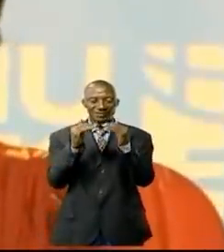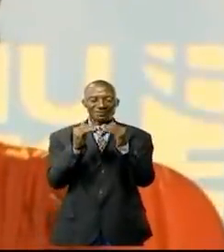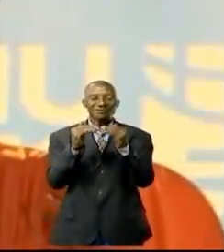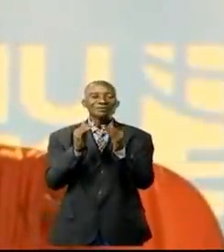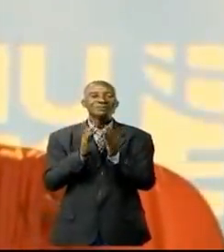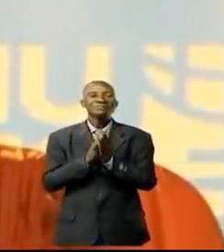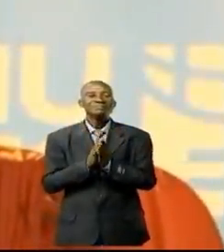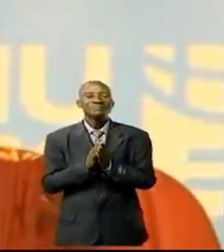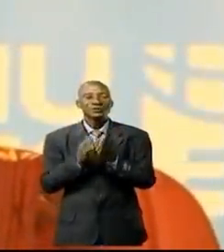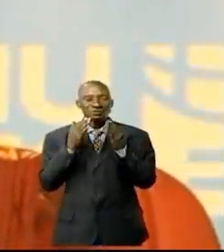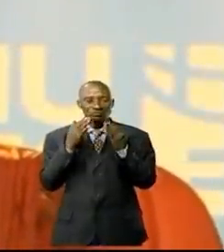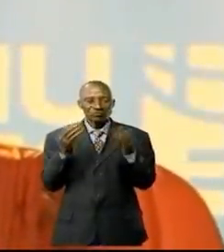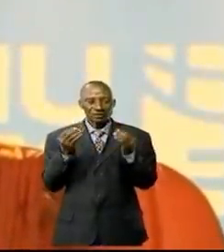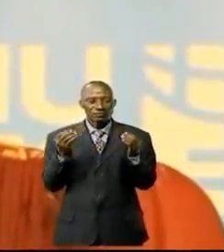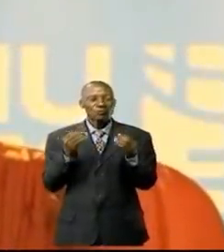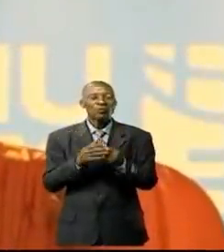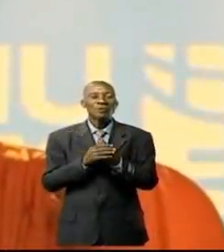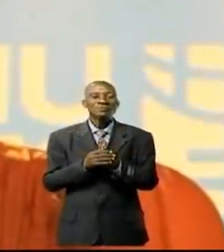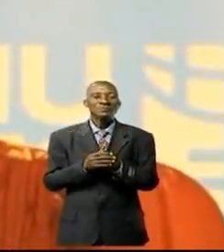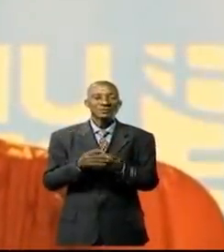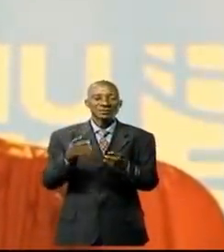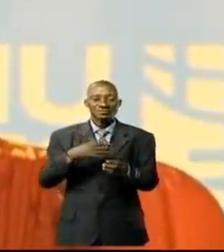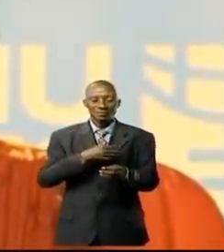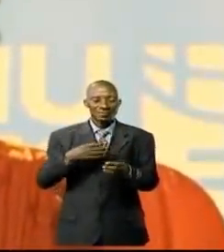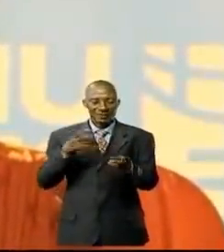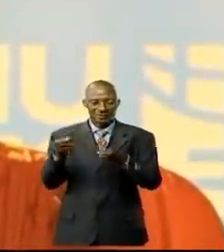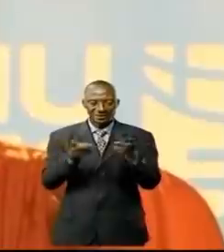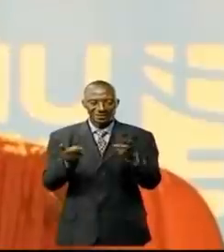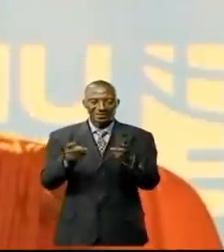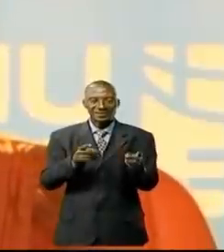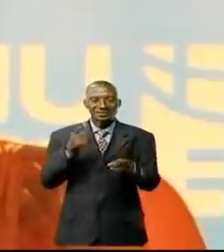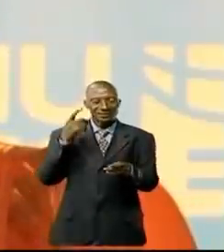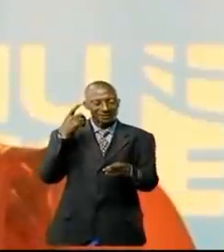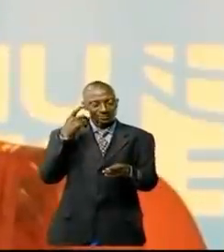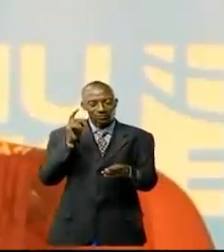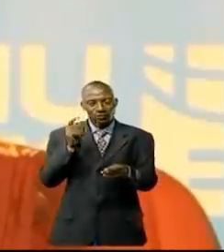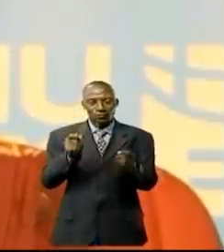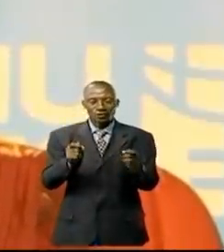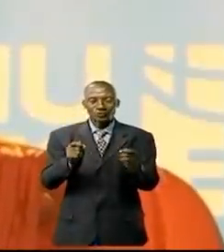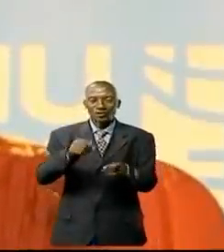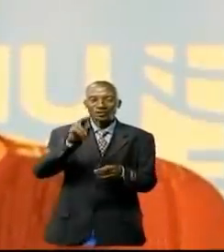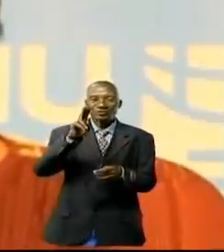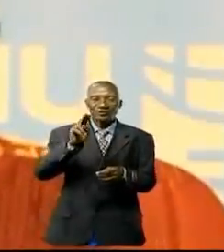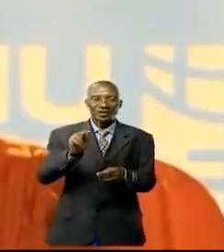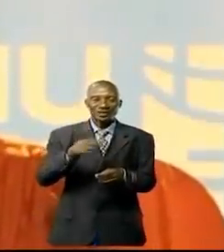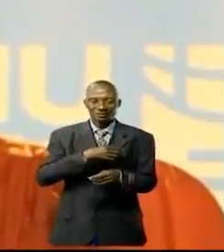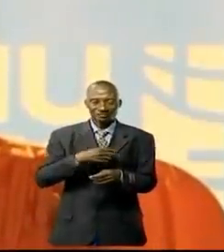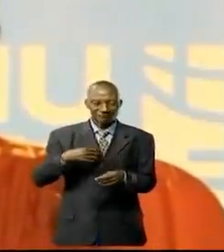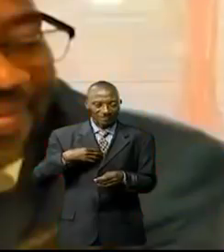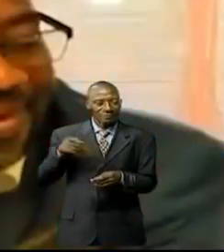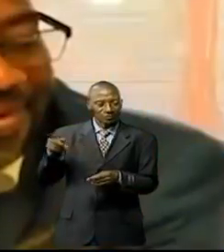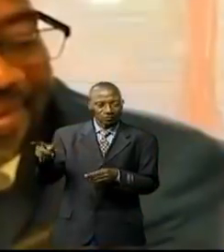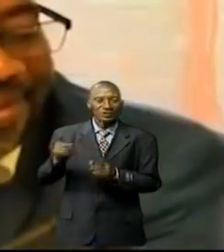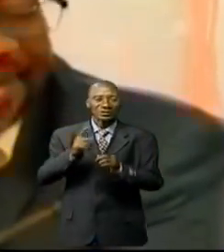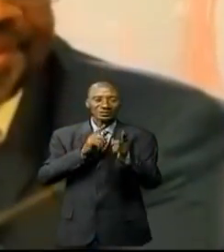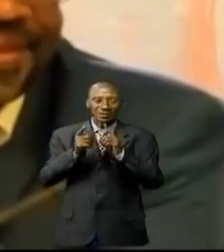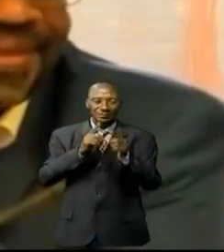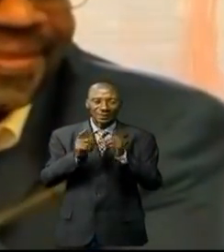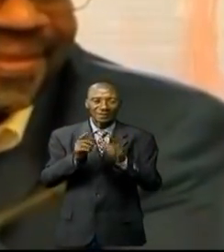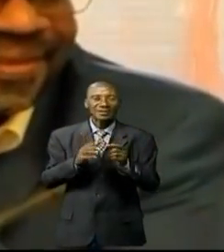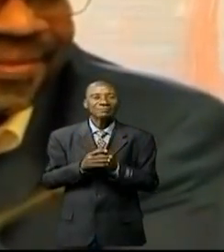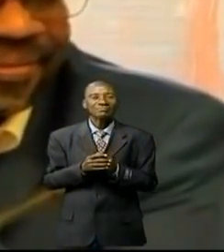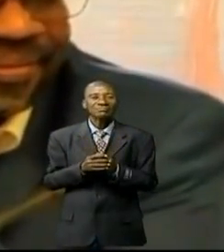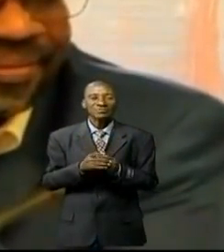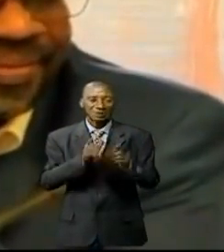prononcée par Oulimata Sarr, directrice régionale de l'ONU Femmes pour l'Afrique du Centre et de l'Ouest, lors du face-à-face avec